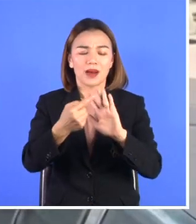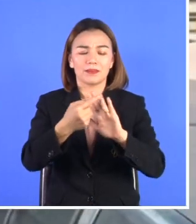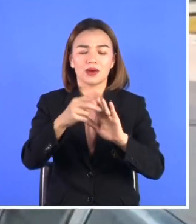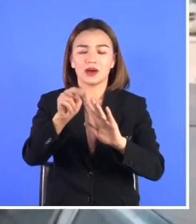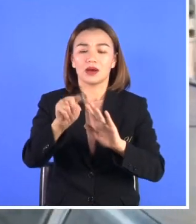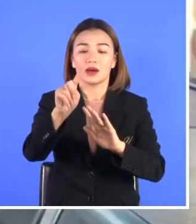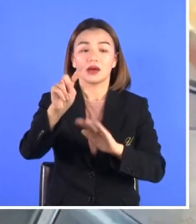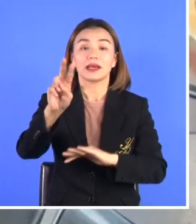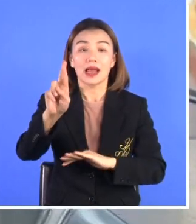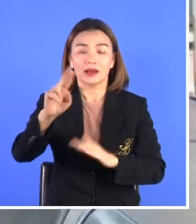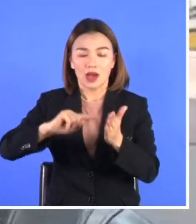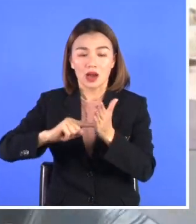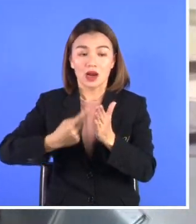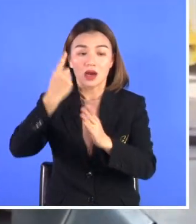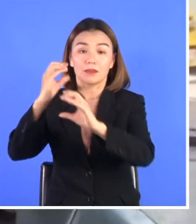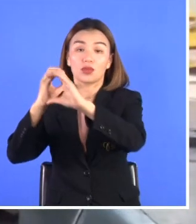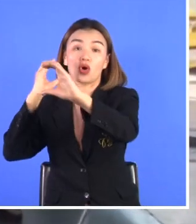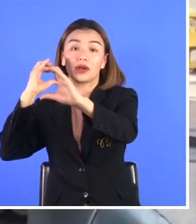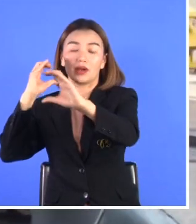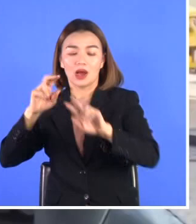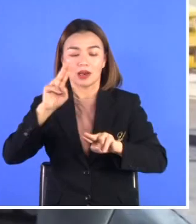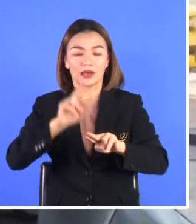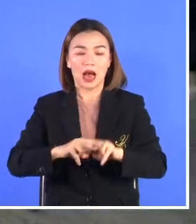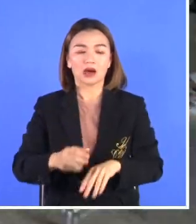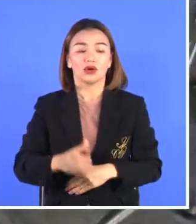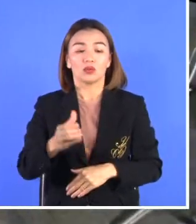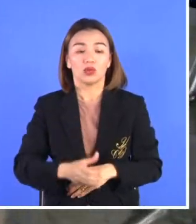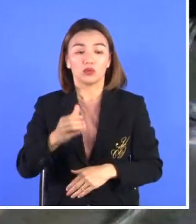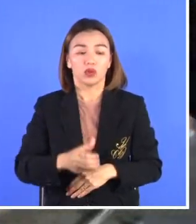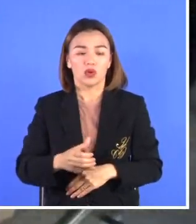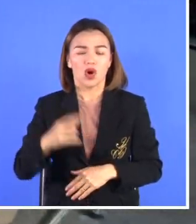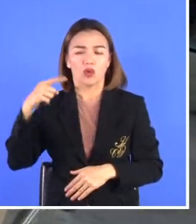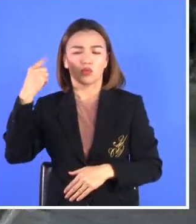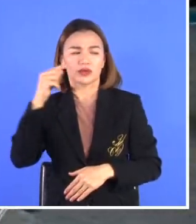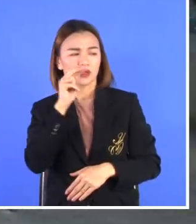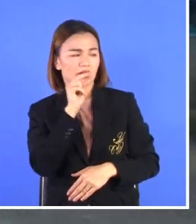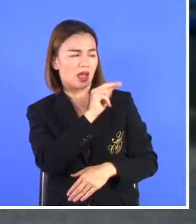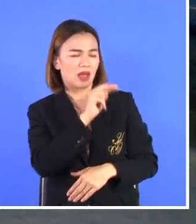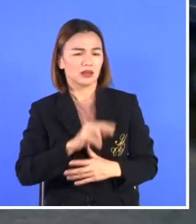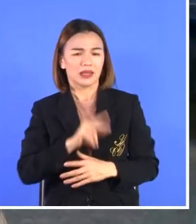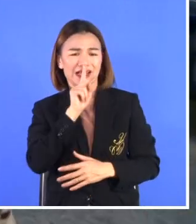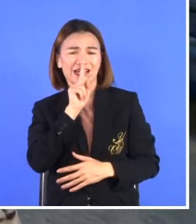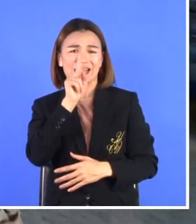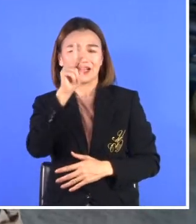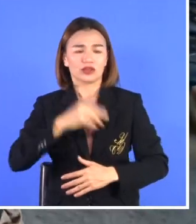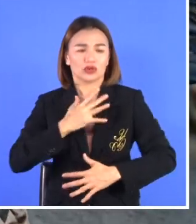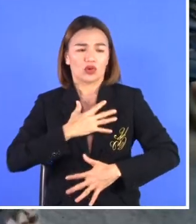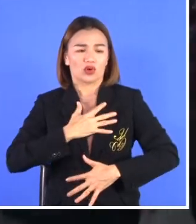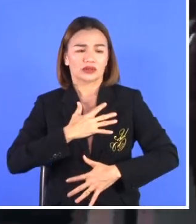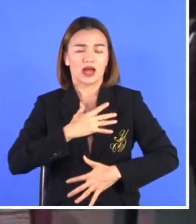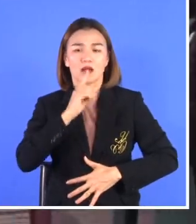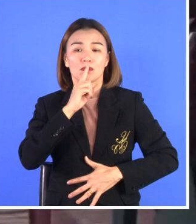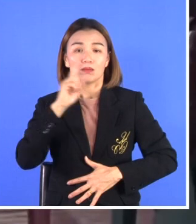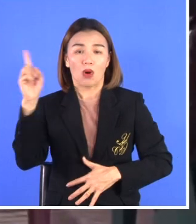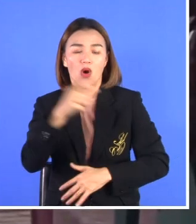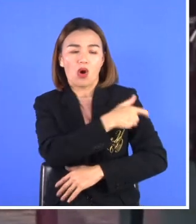อนนะรถก็สายอุดรโคราชเนี่ยแล้วก็มีผู้โดยสารเป็นสุภาพสตรีก็เขาก็ร้องสิฮะเขาตกใจแล้วก็แจ้งรปภ.เนี่ยนะ